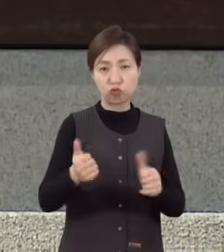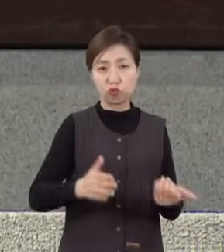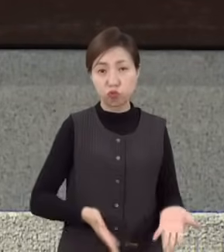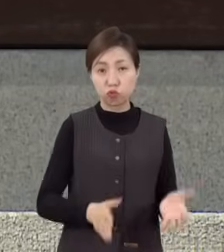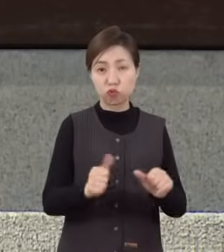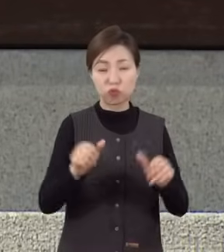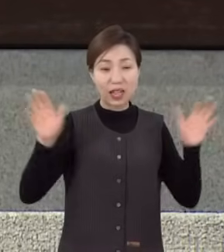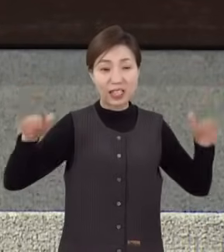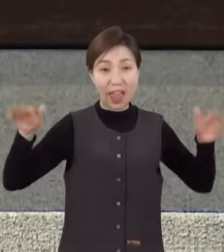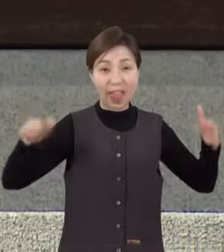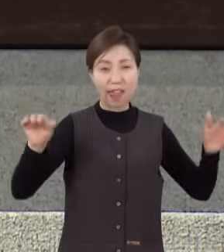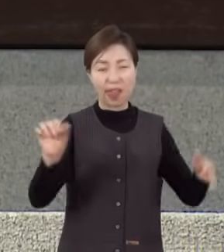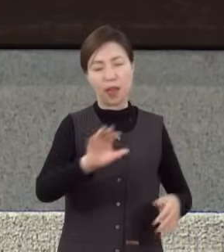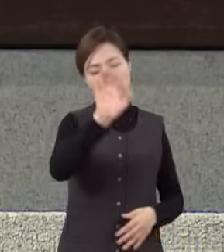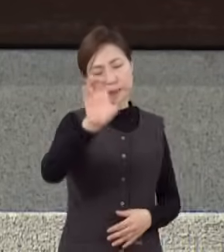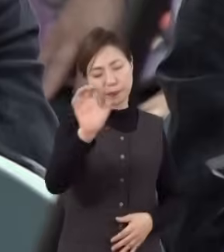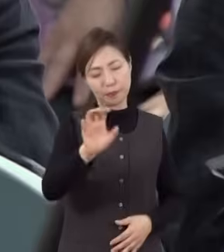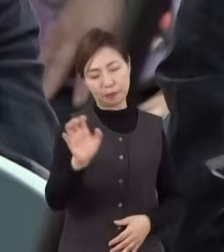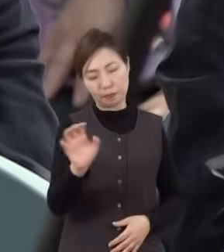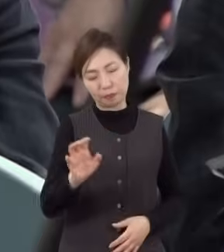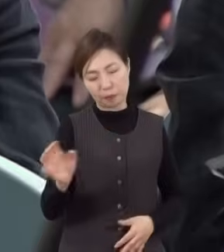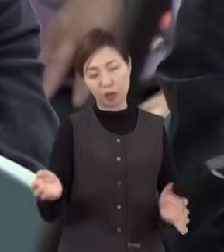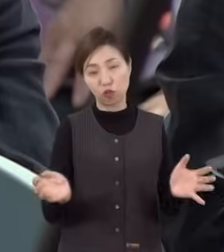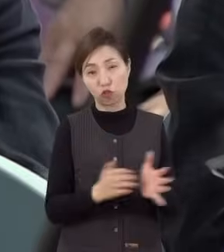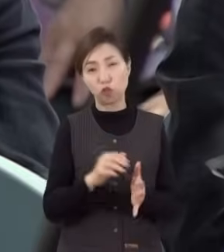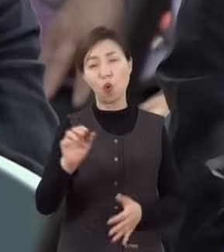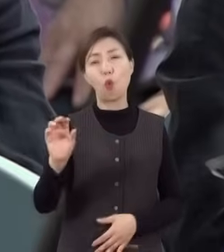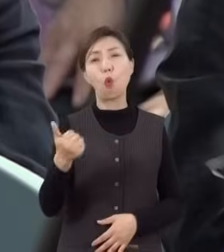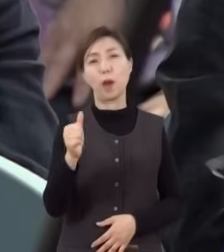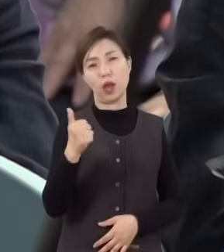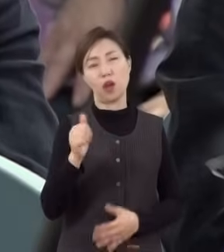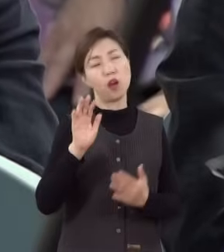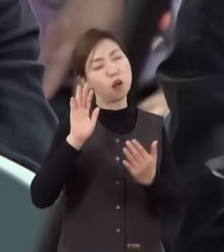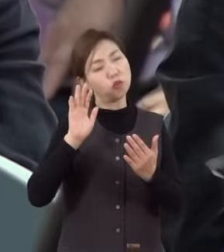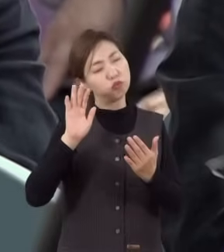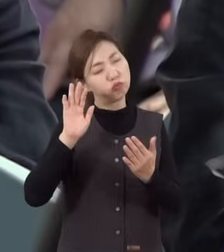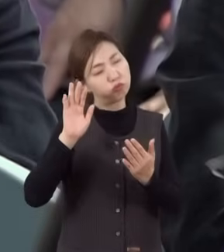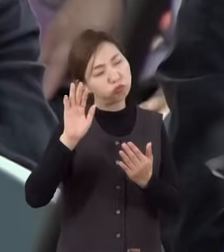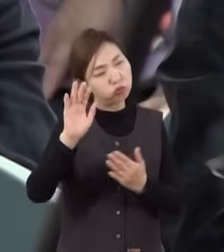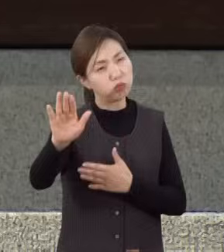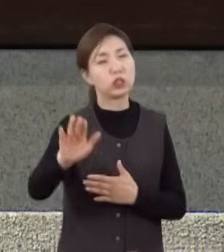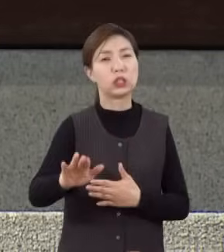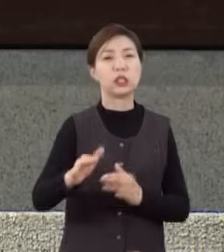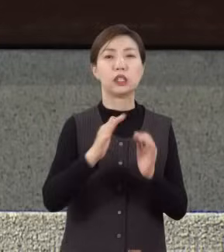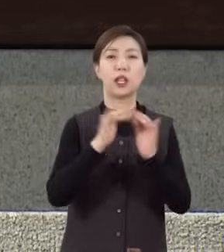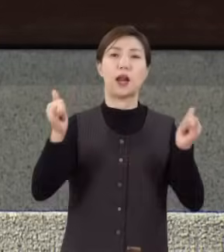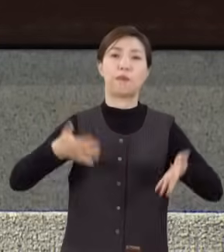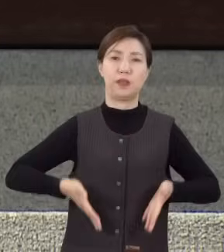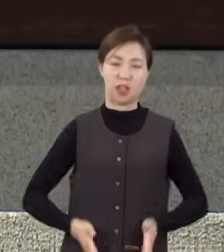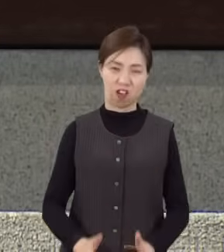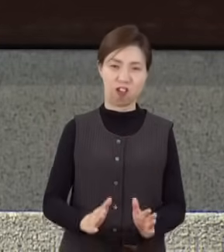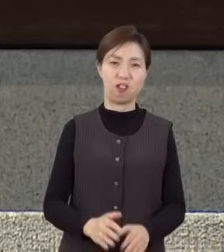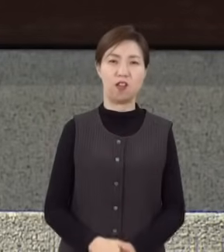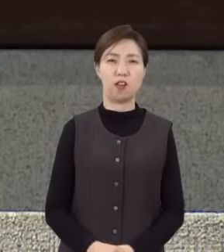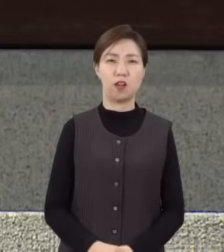부처님 법을 만난대요. 몇백 생이 지난 뒤에? 500생이 지난 뒤에.